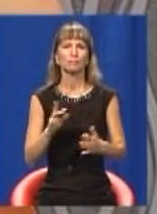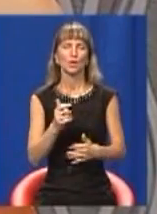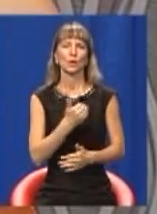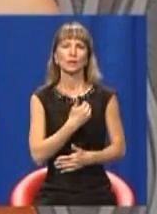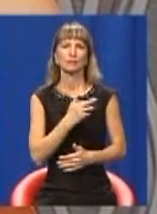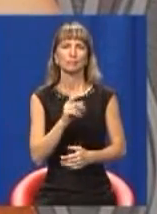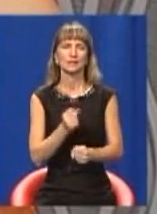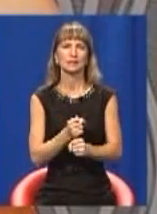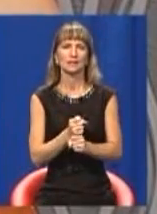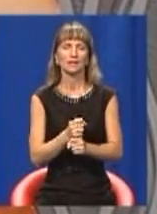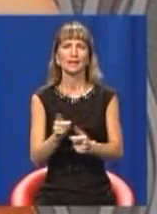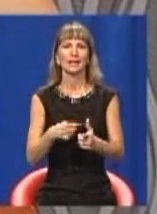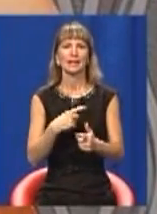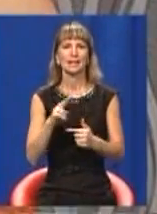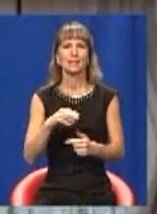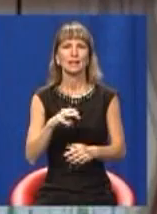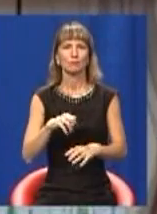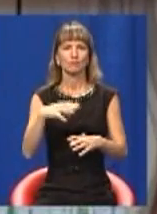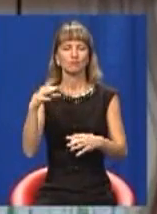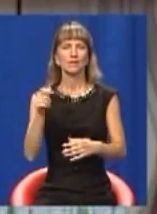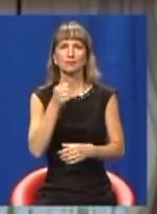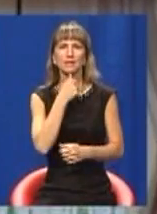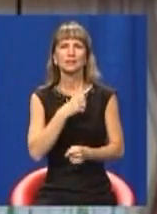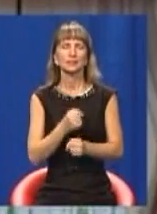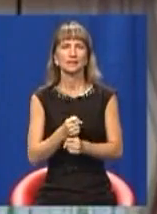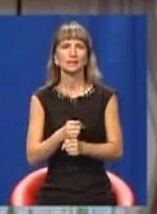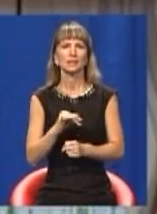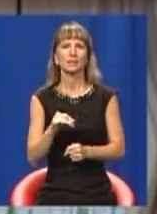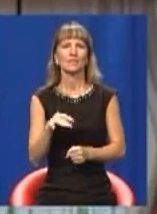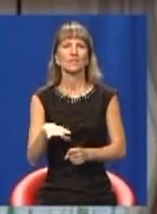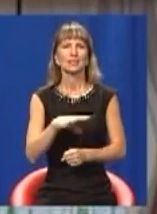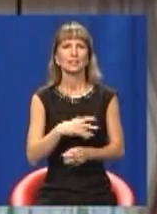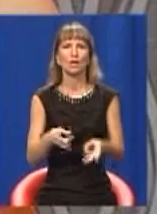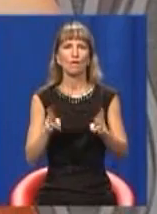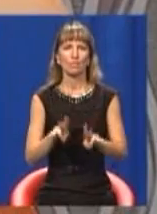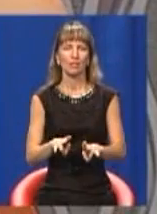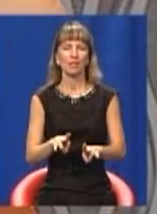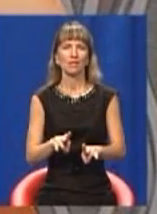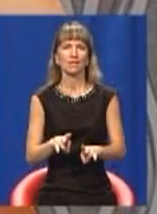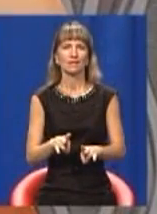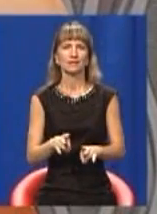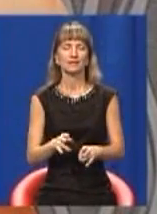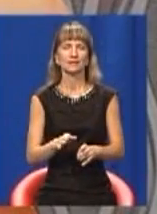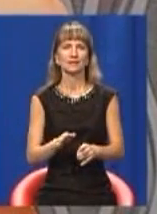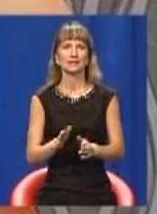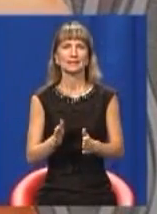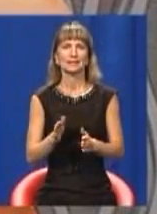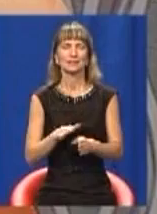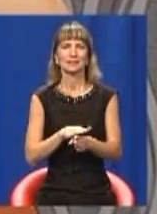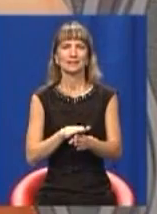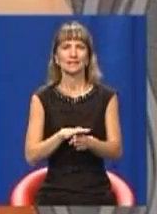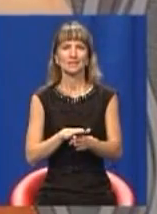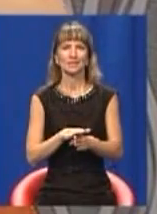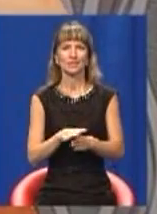хотілося зробити, тобто чи димовуха там, чи якийсь експеримент провести. І від того всі залишилися цілі, неушкоджені і нічого не